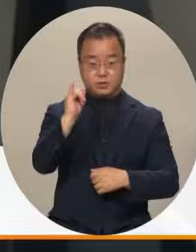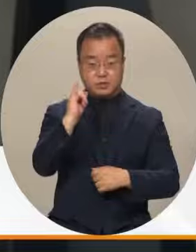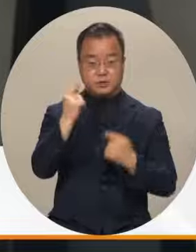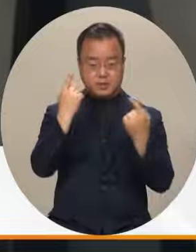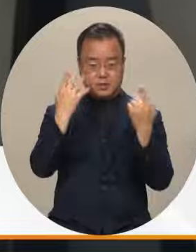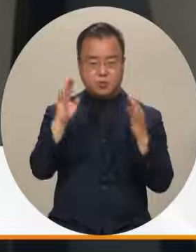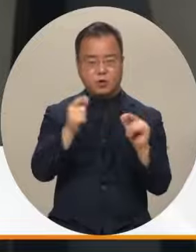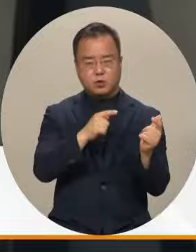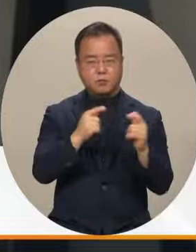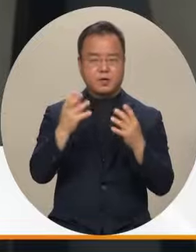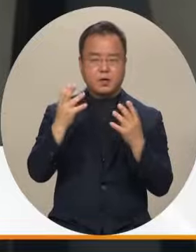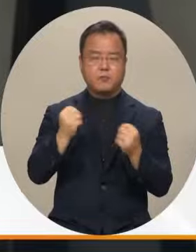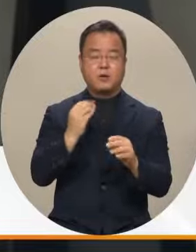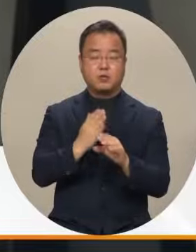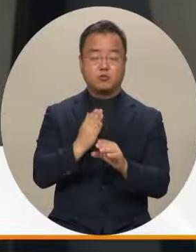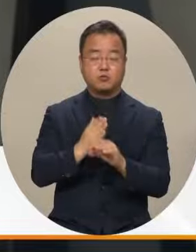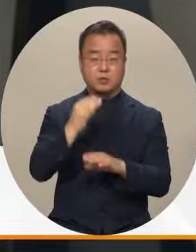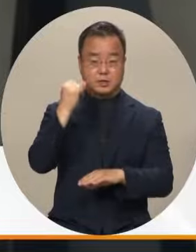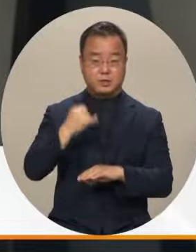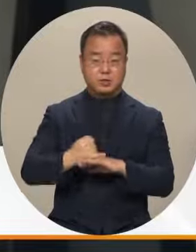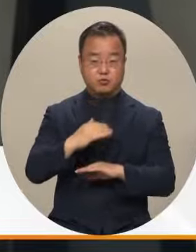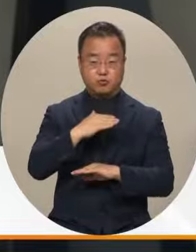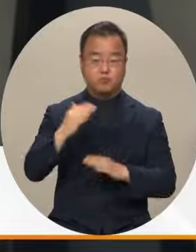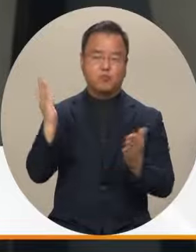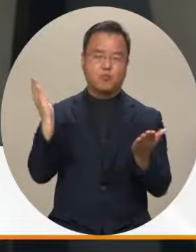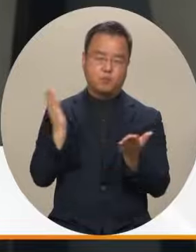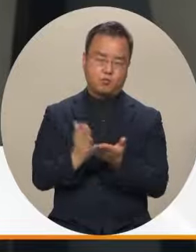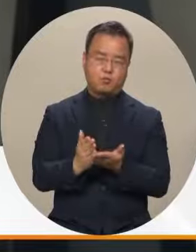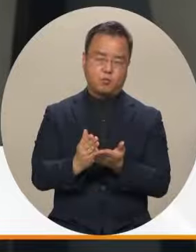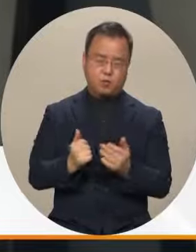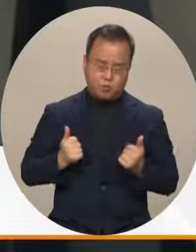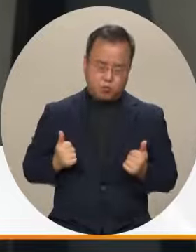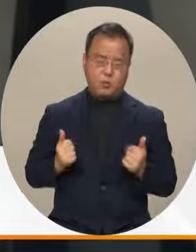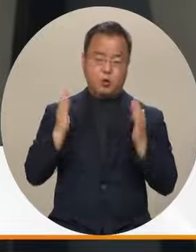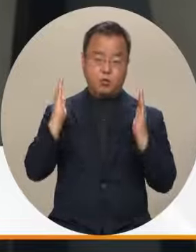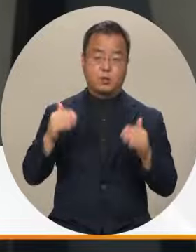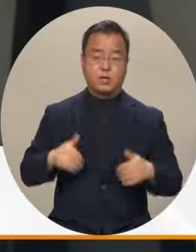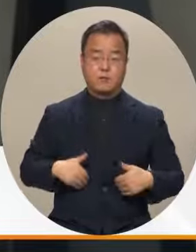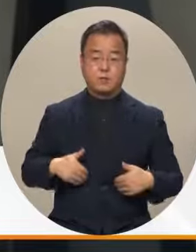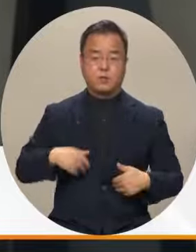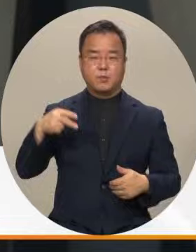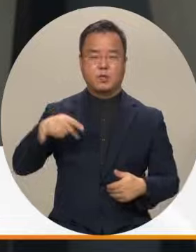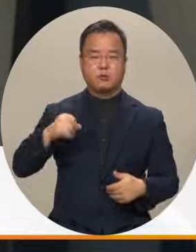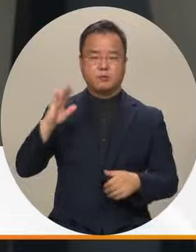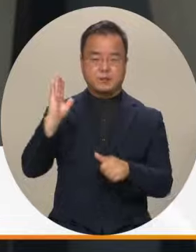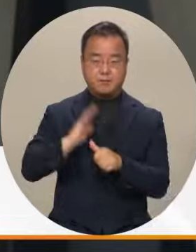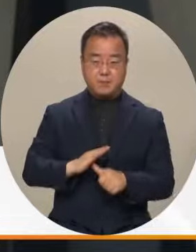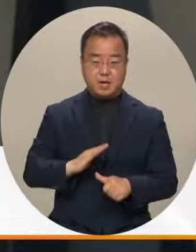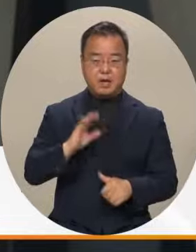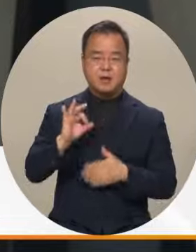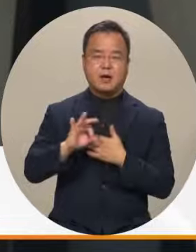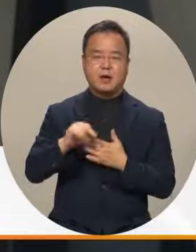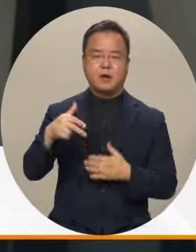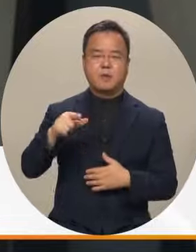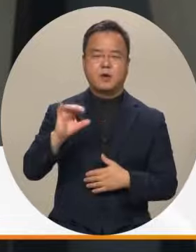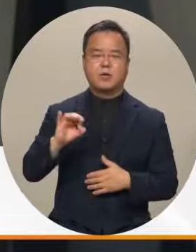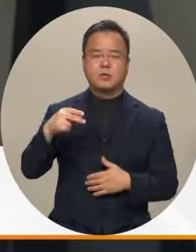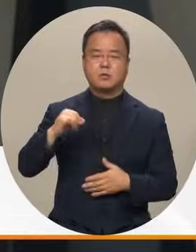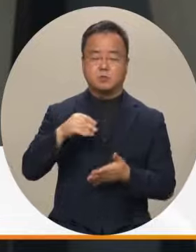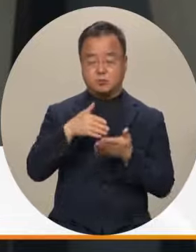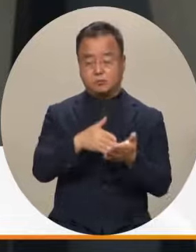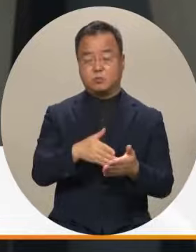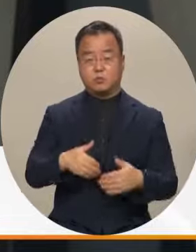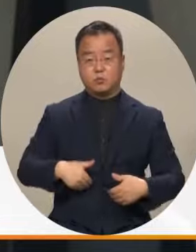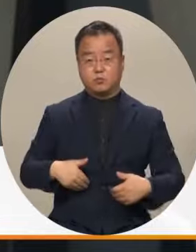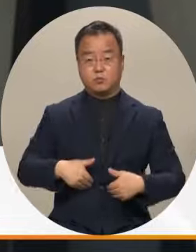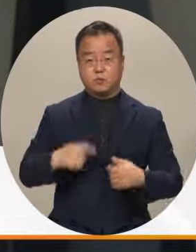수송 최저를 충족하기 위한 공부를 열심히 해야 하고 어 수시 불합격시 정세에도 지원해야 하기 때문에 수송 준비에도